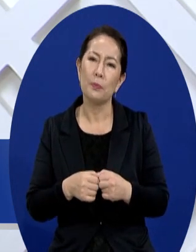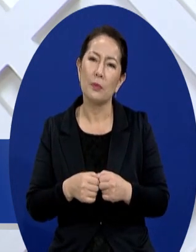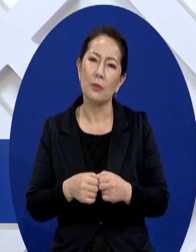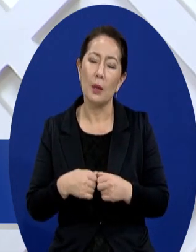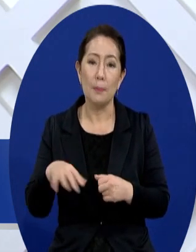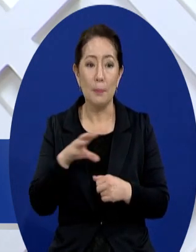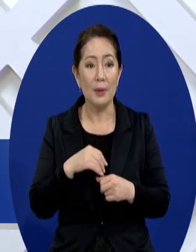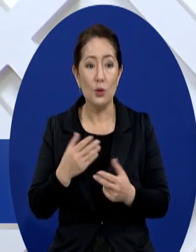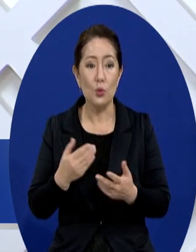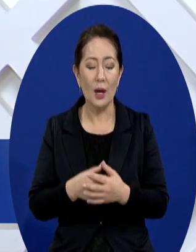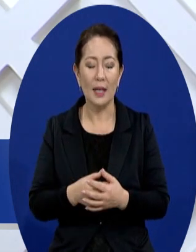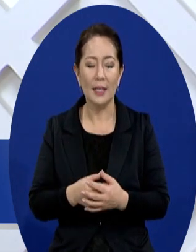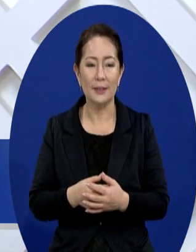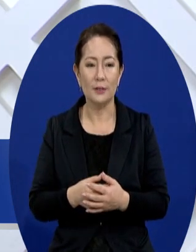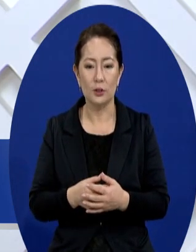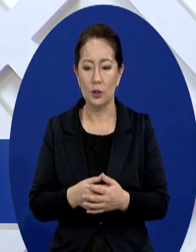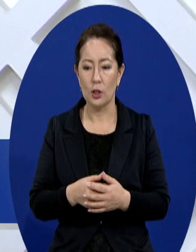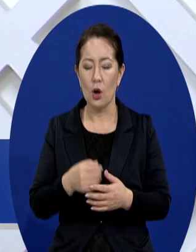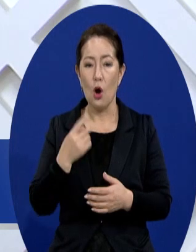энэ